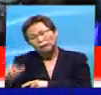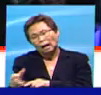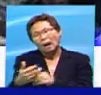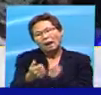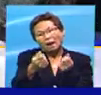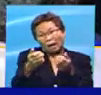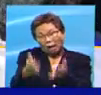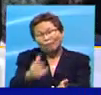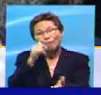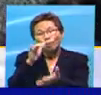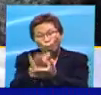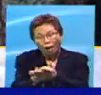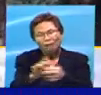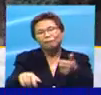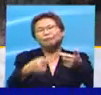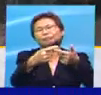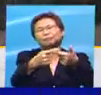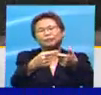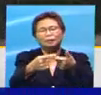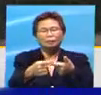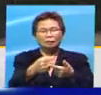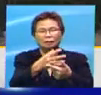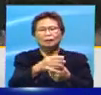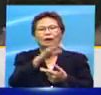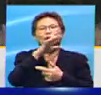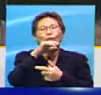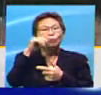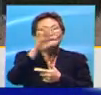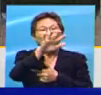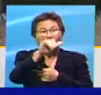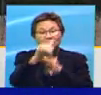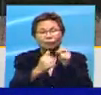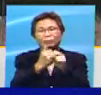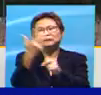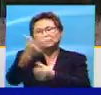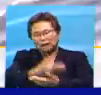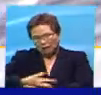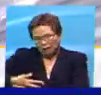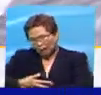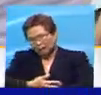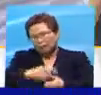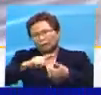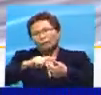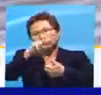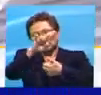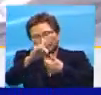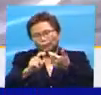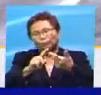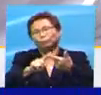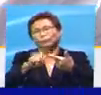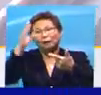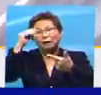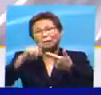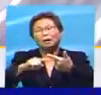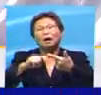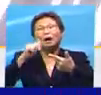meninggalkan seorang balu, Datin Seri Sabania Ahmad Sabri, 56 tahun, dan 3 orang anak, Raja Ahmad Zafir, 28 tahun, Raja